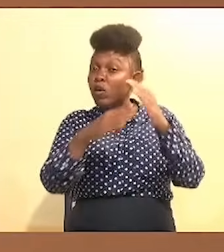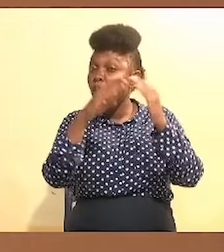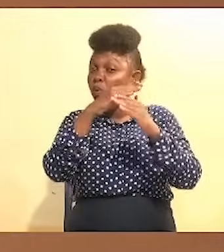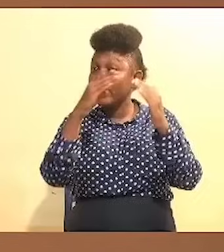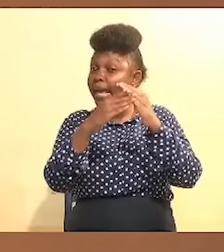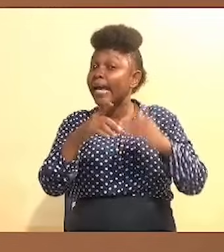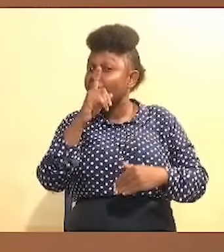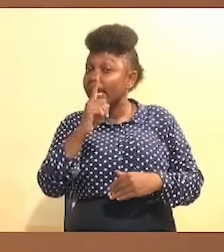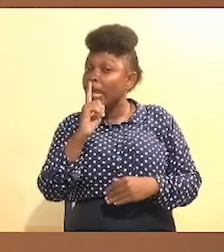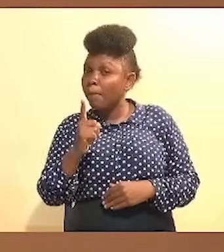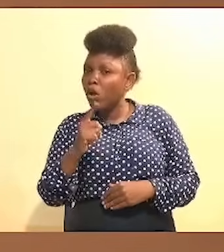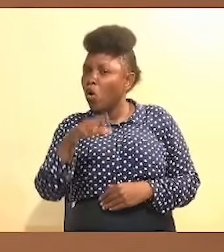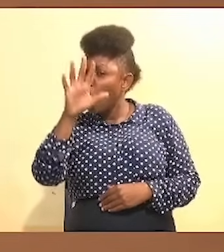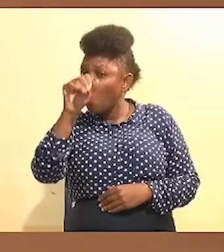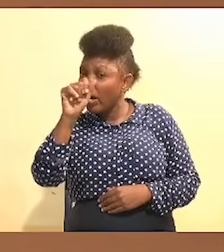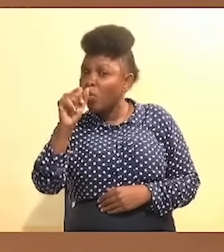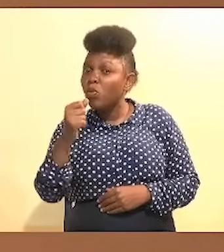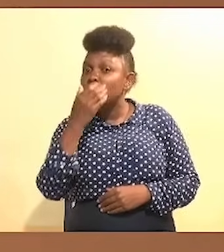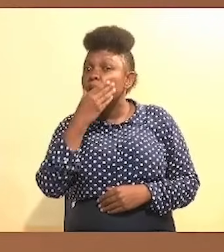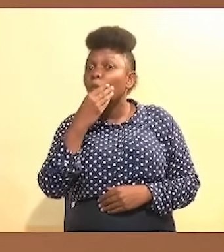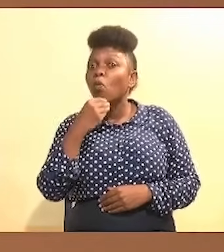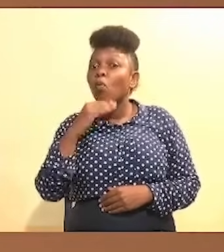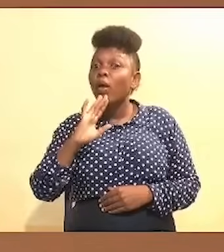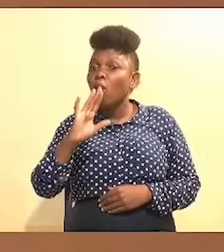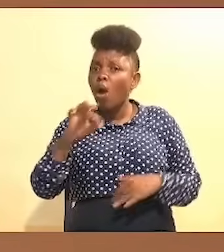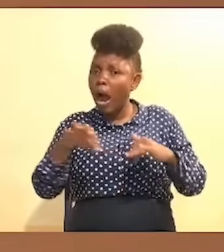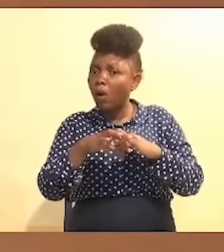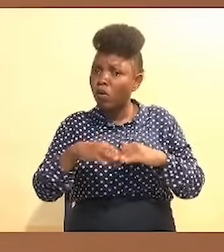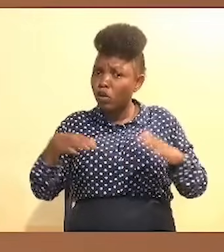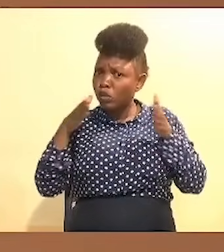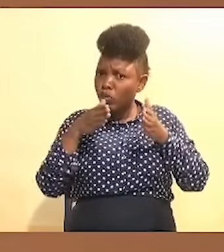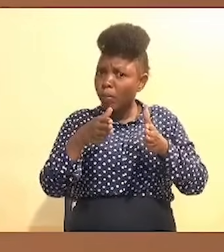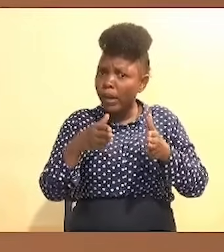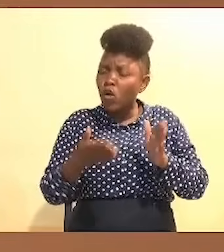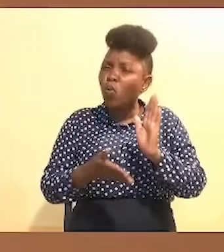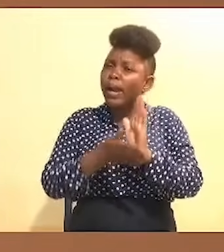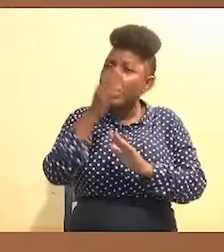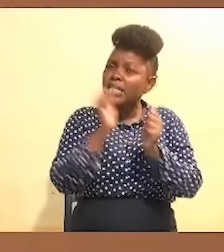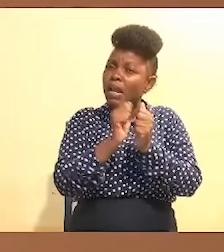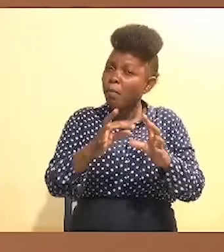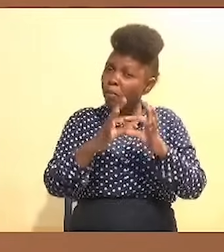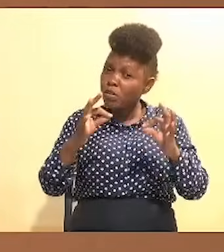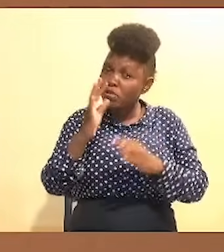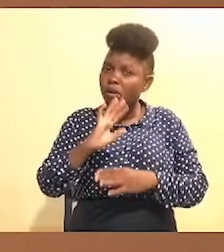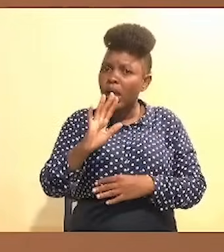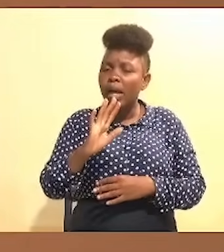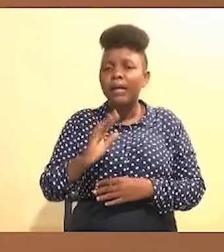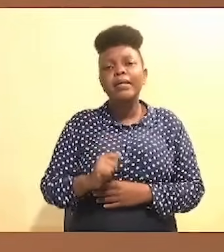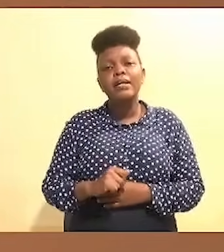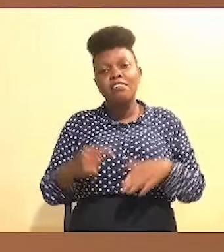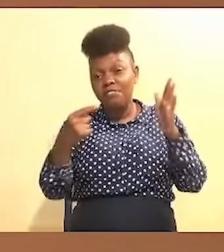ni ile ambayo unamuita mume wako chumbani na kumwambia fulani, unaanza na mazuri yake. Leo kwa, natoa tu mfano,